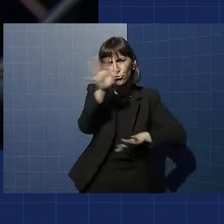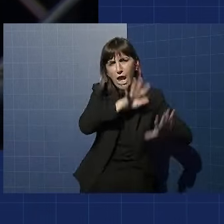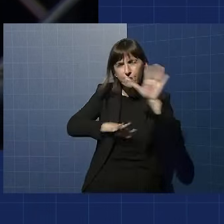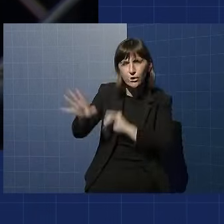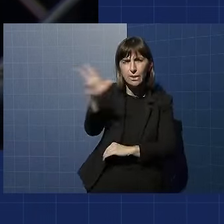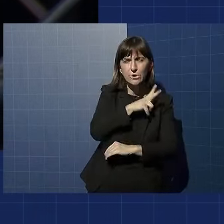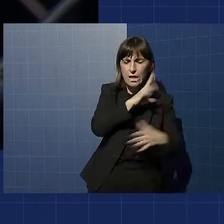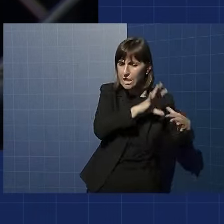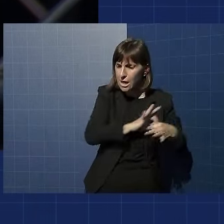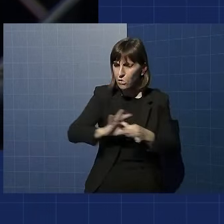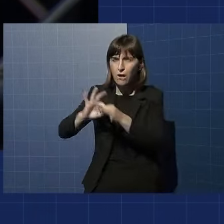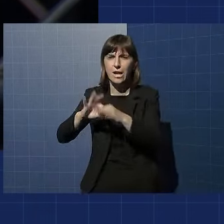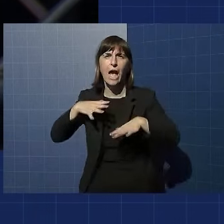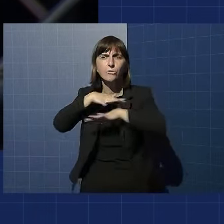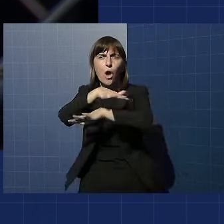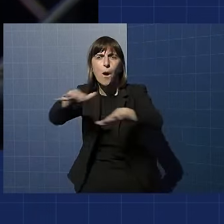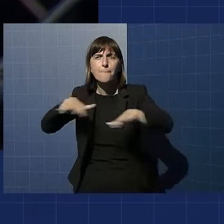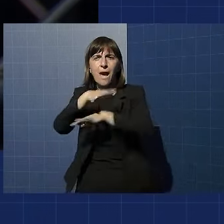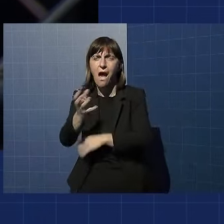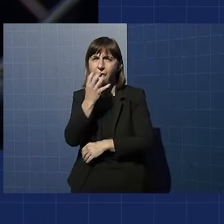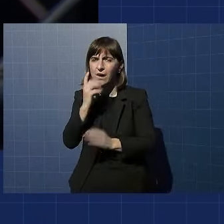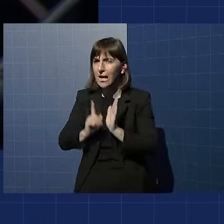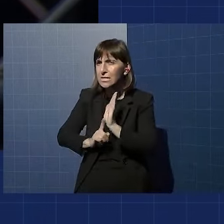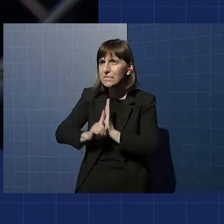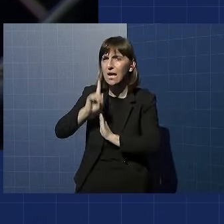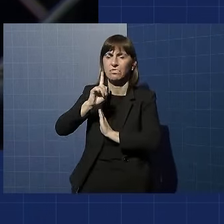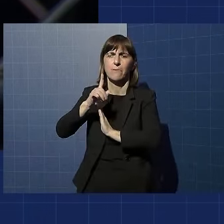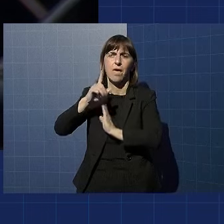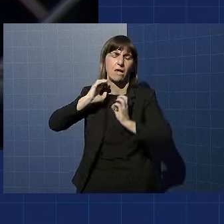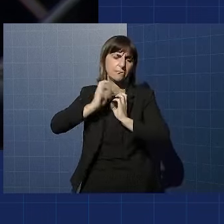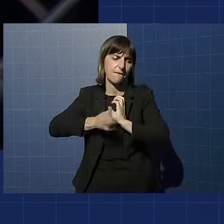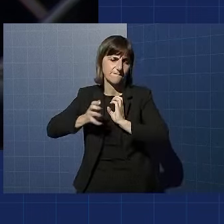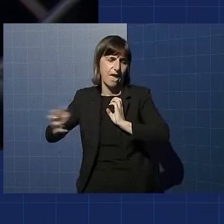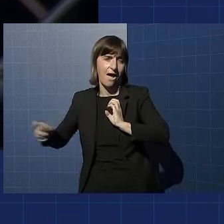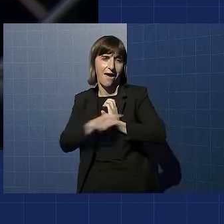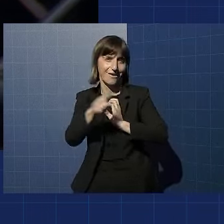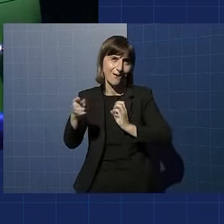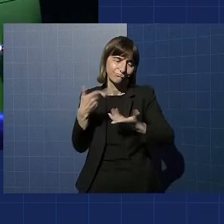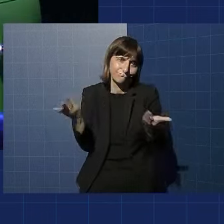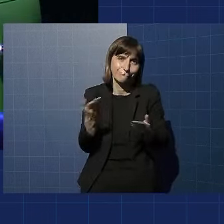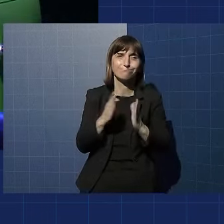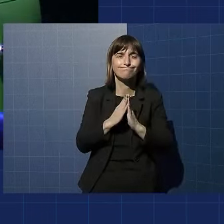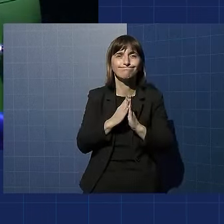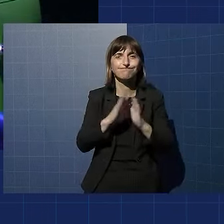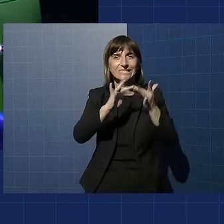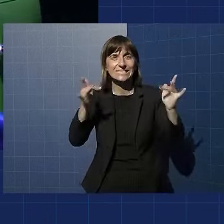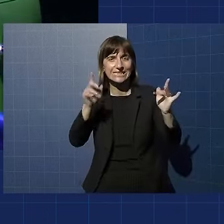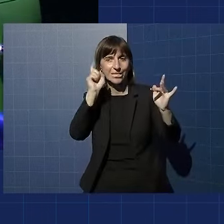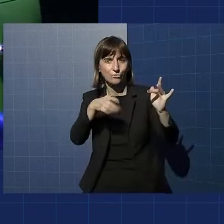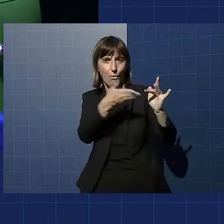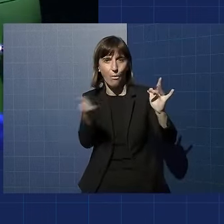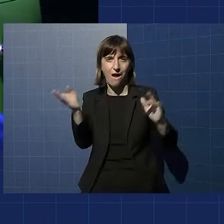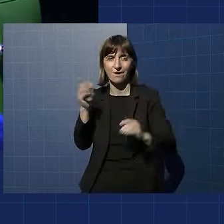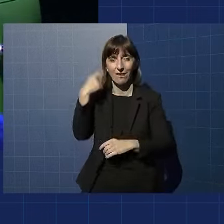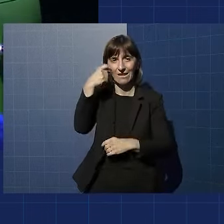dei mari, quindi ecco, andate a fare un giro sul sito dell'ESA che è molto interessante. C'era ancora una domanda qui avanti,